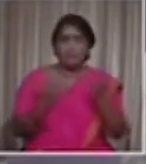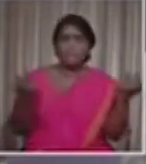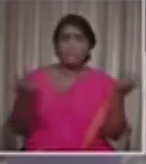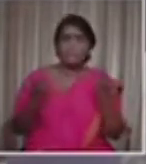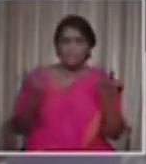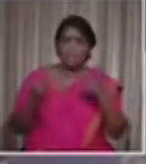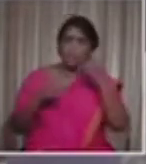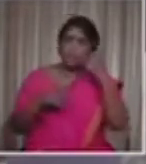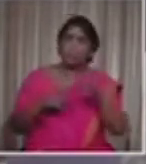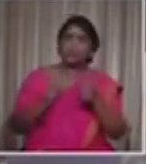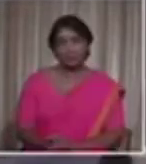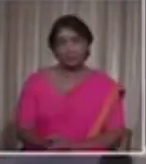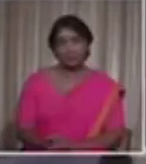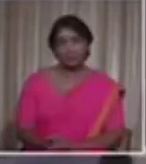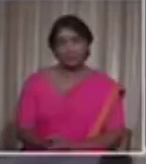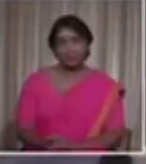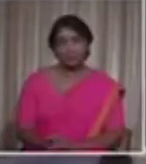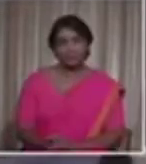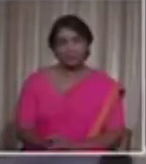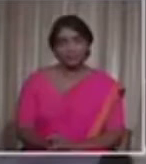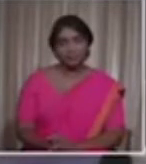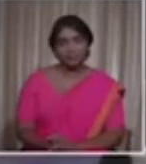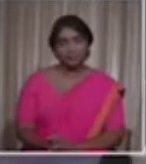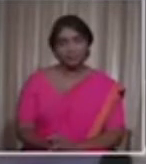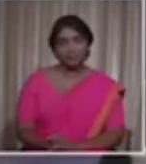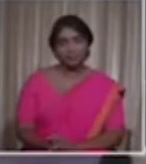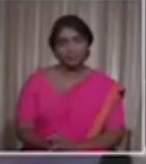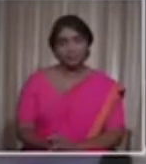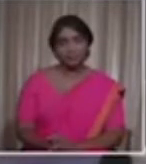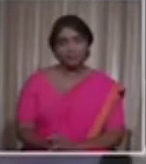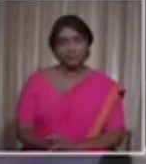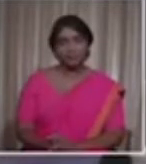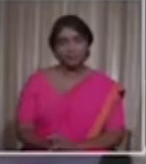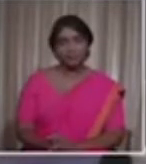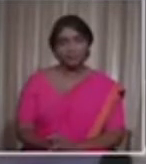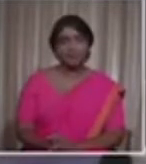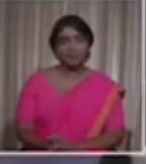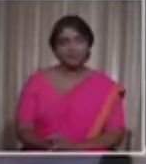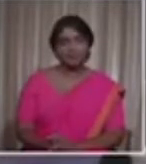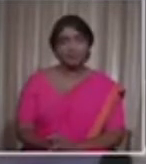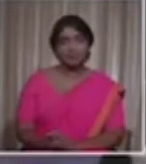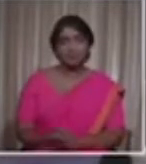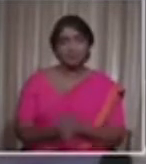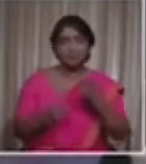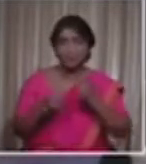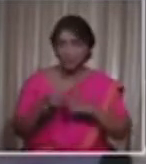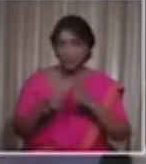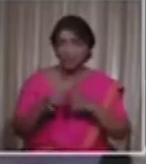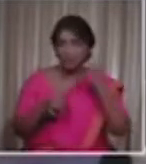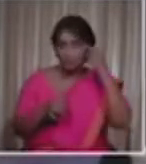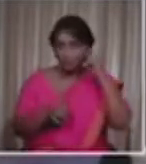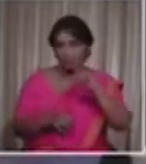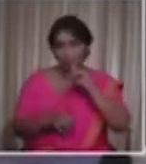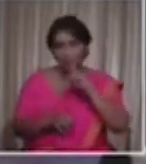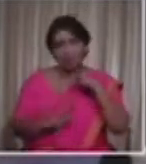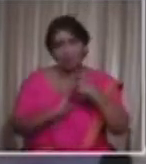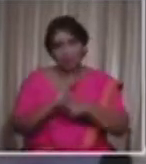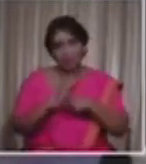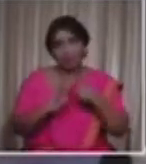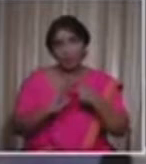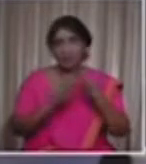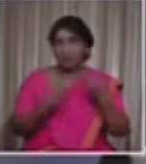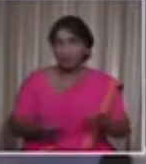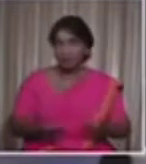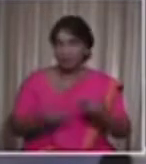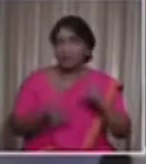ඉතින් ඒ අනුව ක්‍රියා කරන්න සිදු වෙනවා. පළමුවෙන්ම මන්ත්‍රීව ගණනාවක් මේ ප්‍රශ්නේ මතු කරලා තිබුණා. රටේ පවතින වර්තමාන